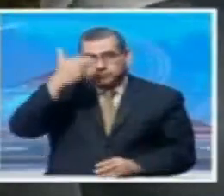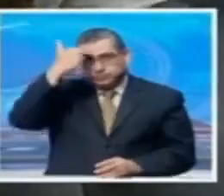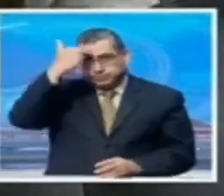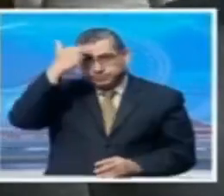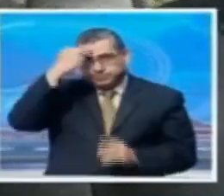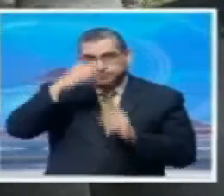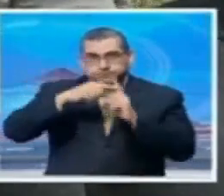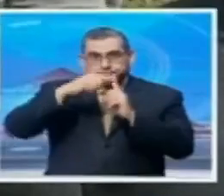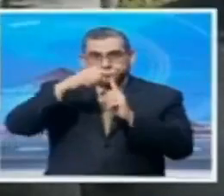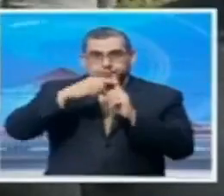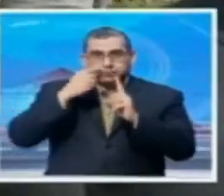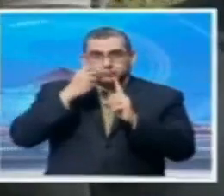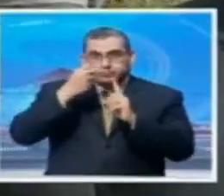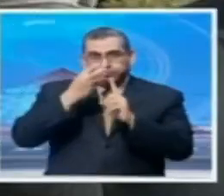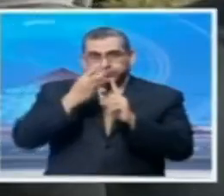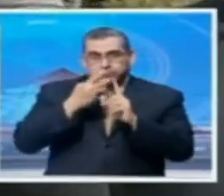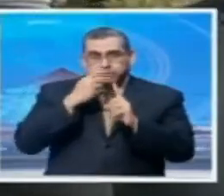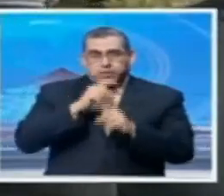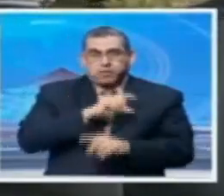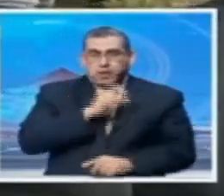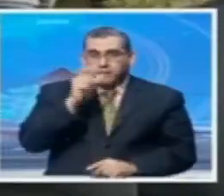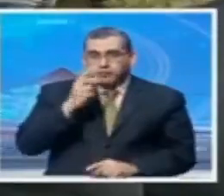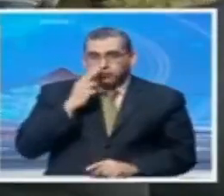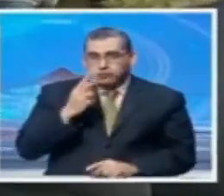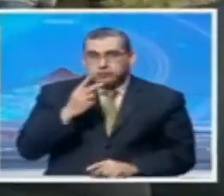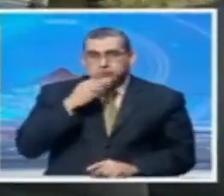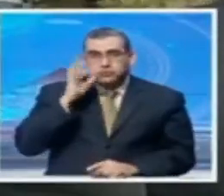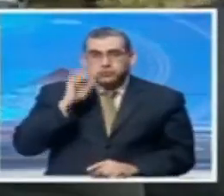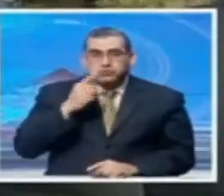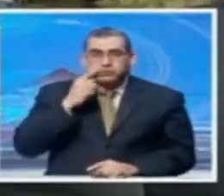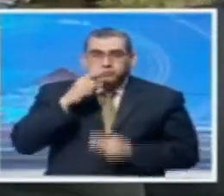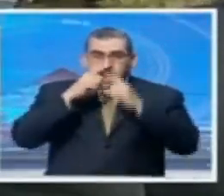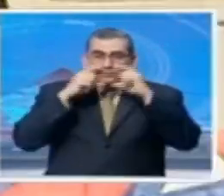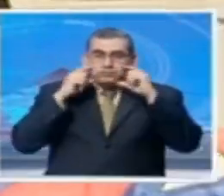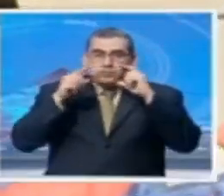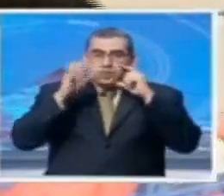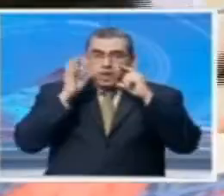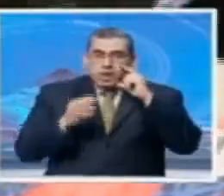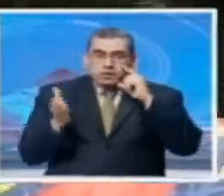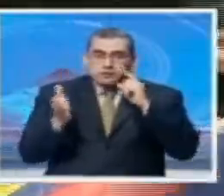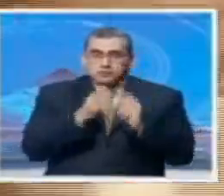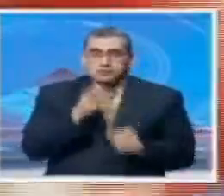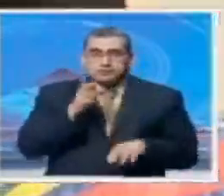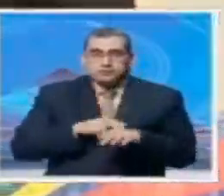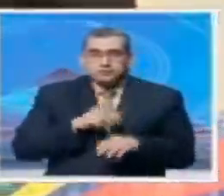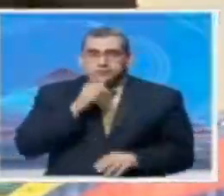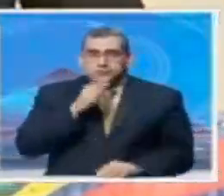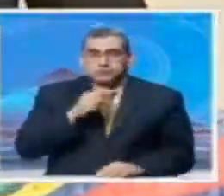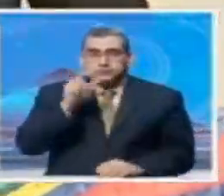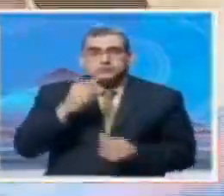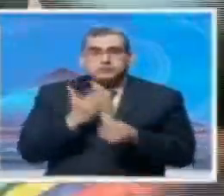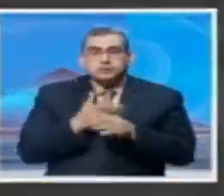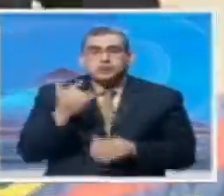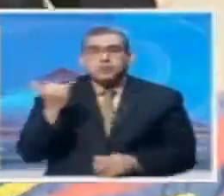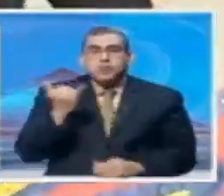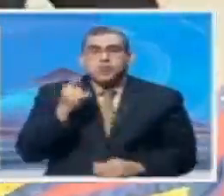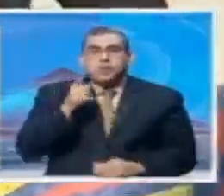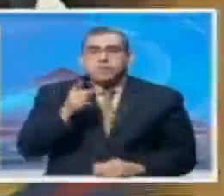الحرارة لكل طالب هو داخل، التأكد من ارتداء الكمامة أو الماسك. من ضمن الإجراءات الاحترازية المهمة أن